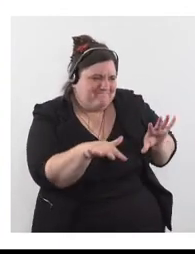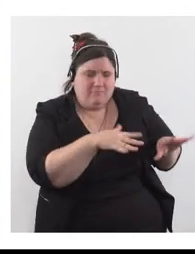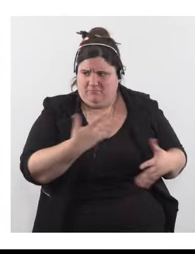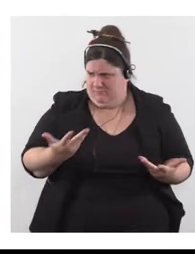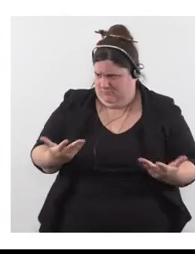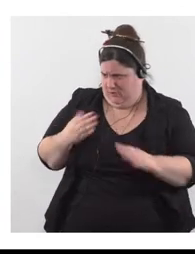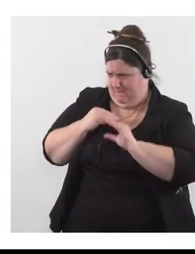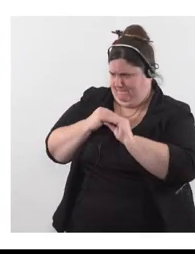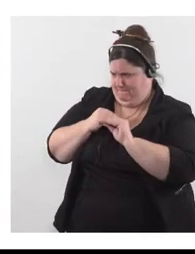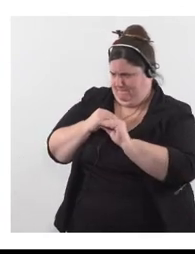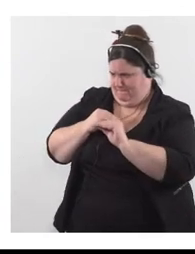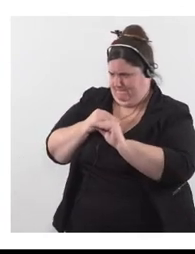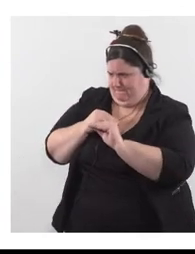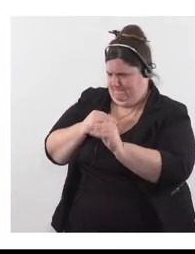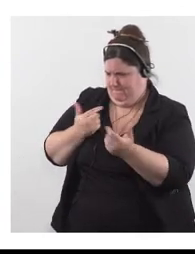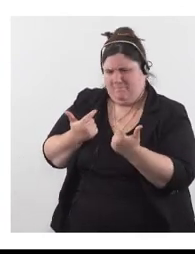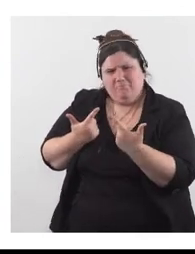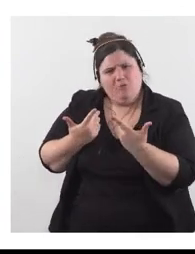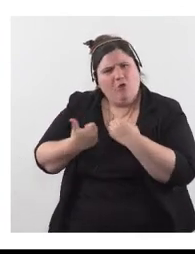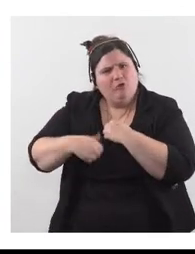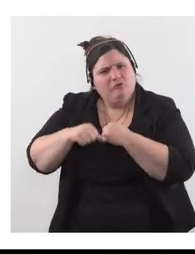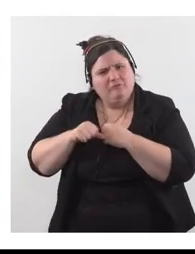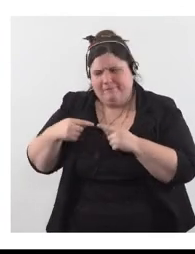parvenus. J'ai attendu quelques semaines.